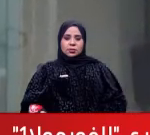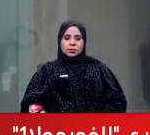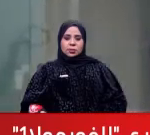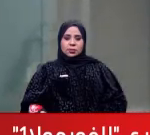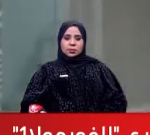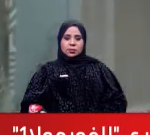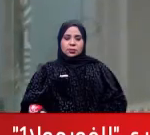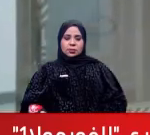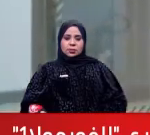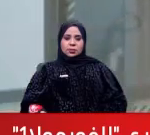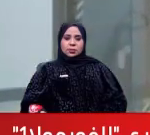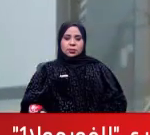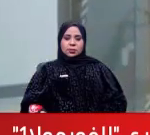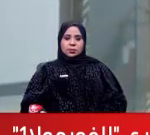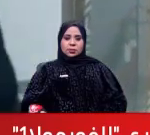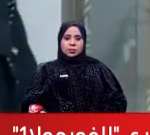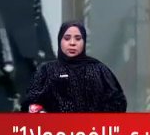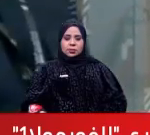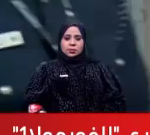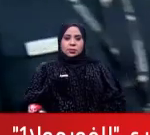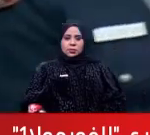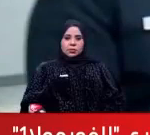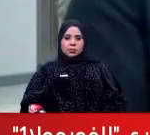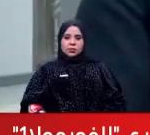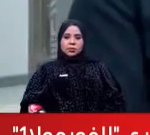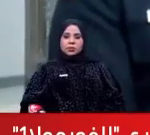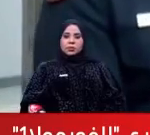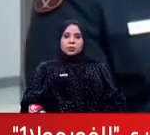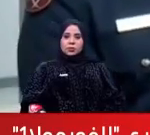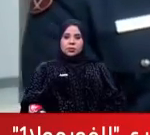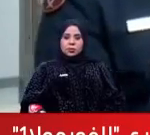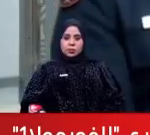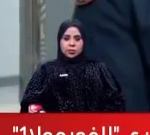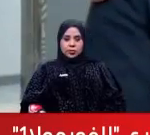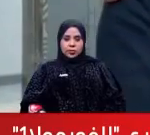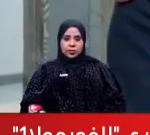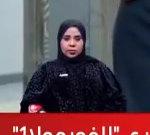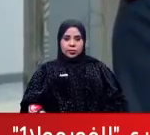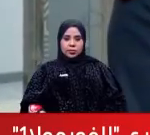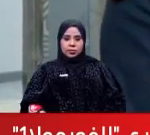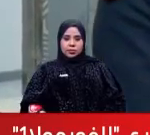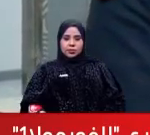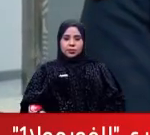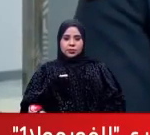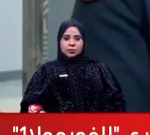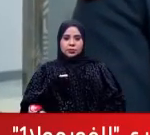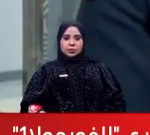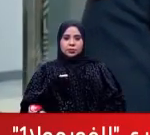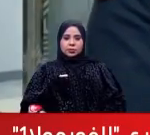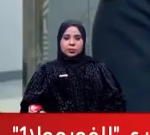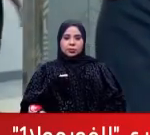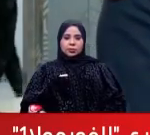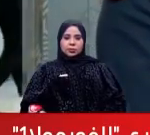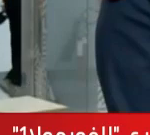خليفة الشمولي. لو تتفضل سعادة الملازم، أنتم كضباط في غرفة العمليات التابعة لهذه الحلبة